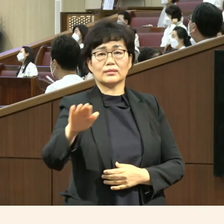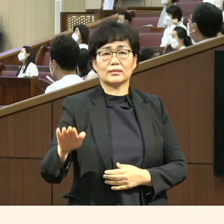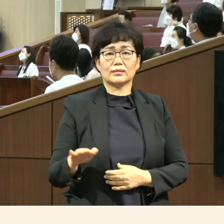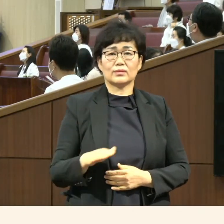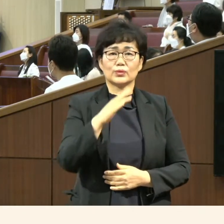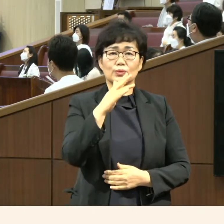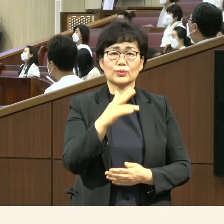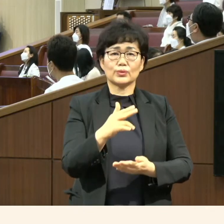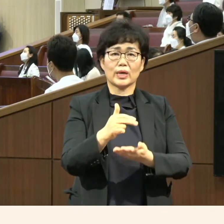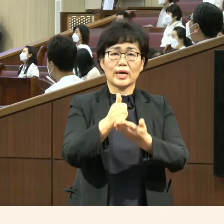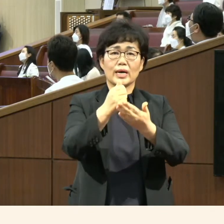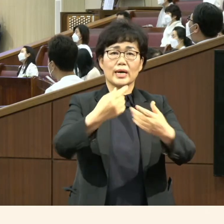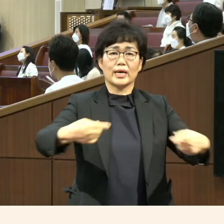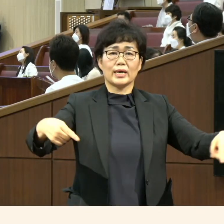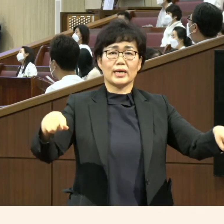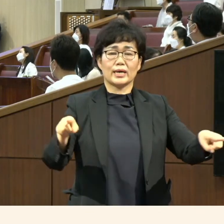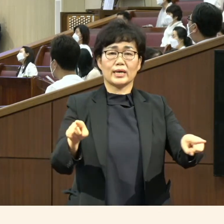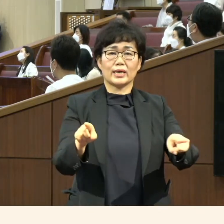우리는 주와